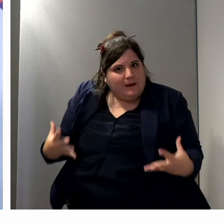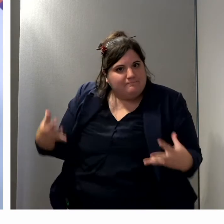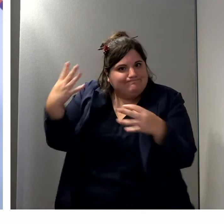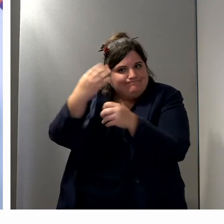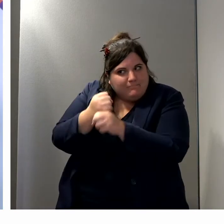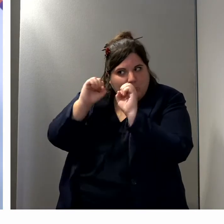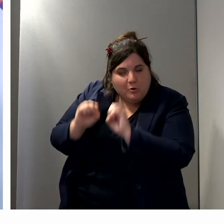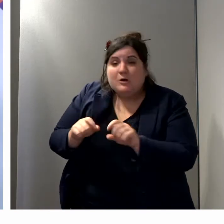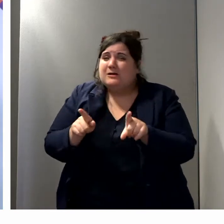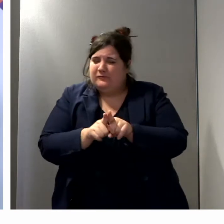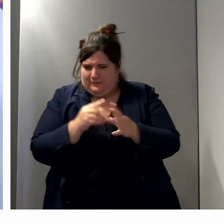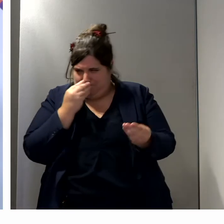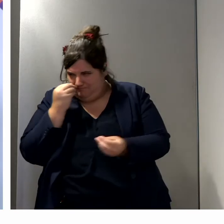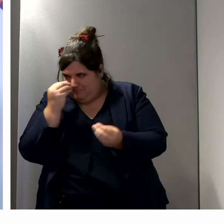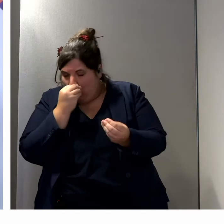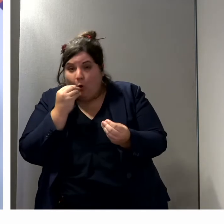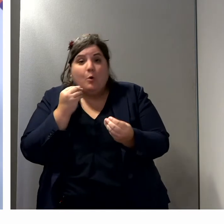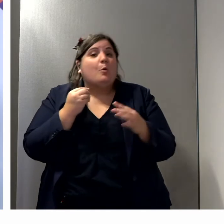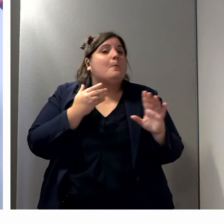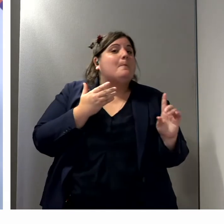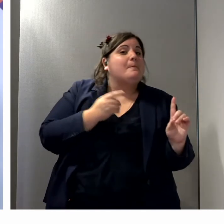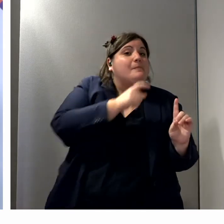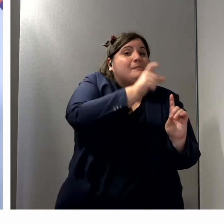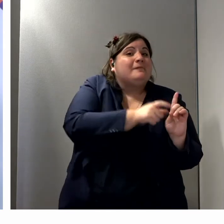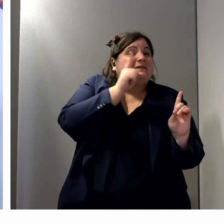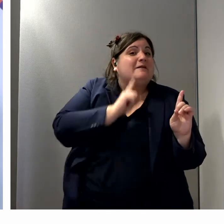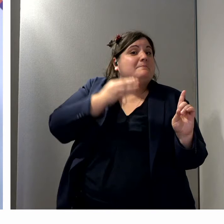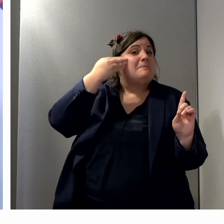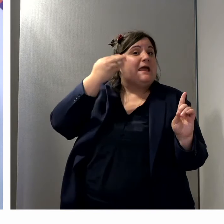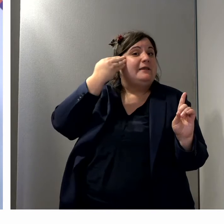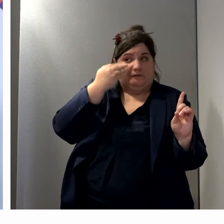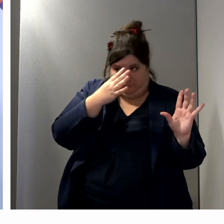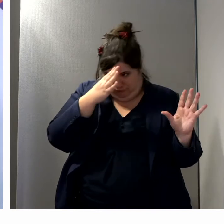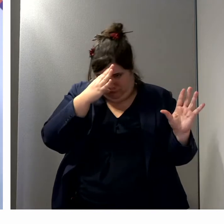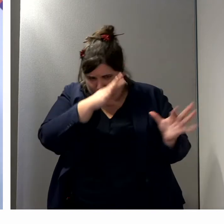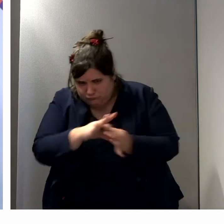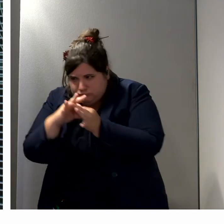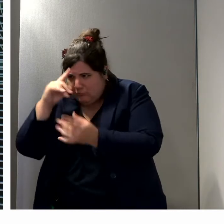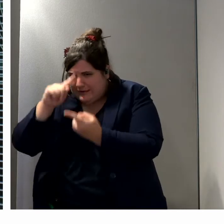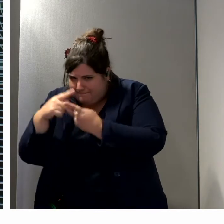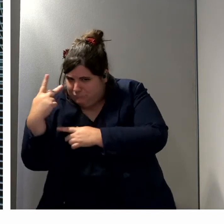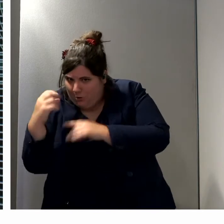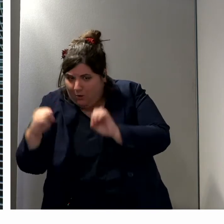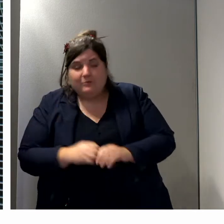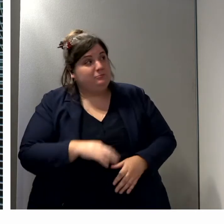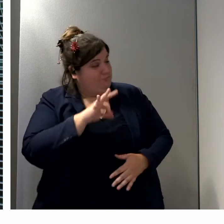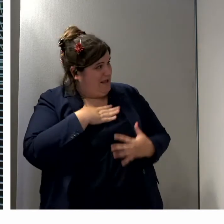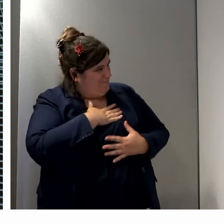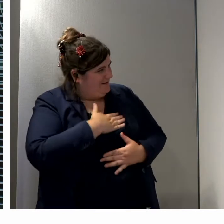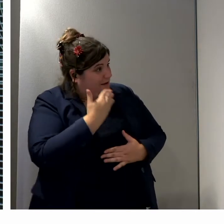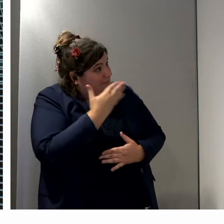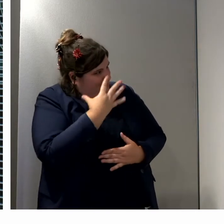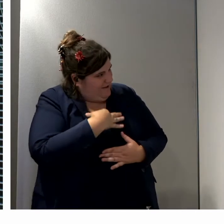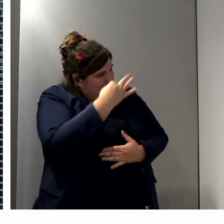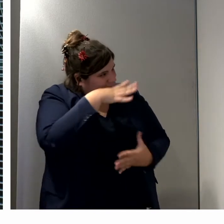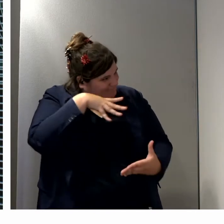ce que j'en ai compris, faire le lien peut-être avec certains des points que vient d'évoquer Mayanne, peut-être? Avec plaisir. Merci pour